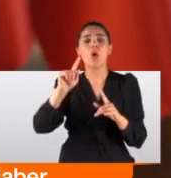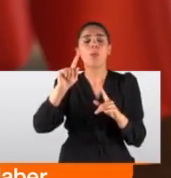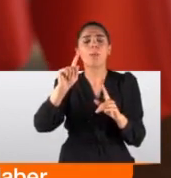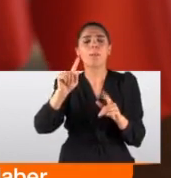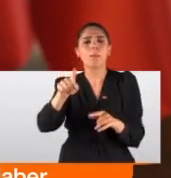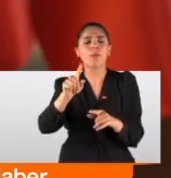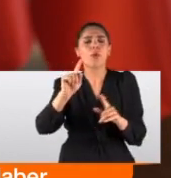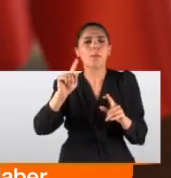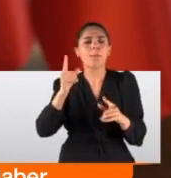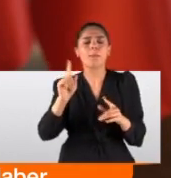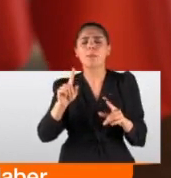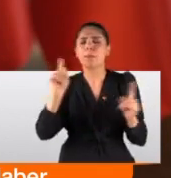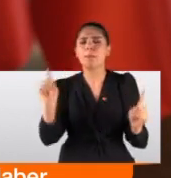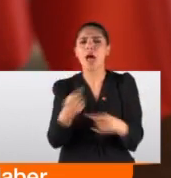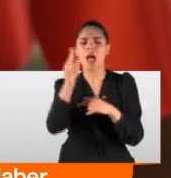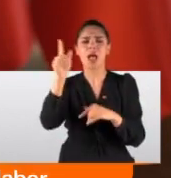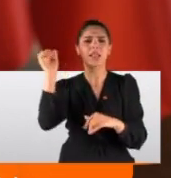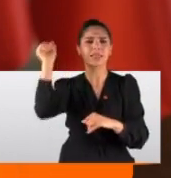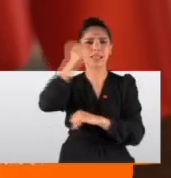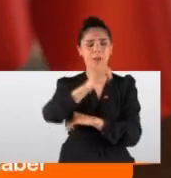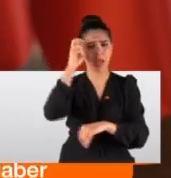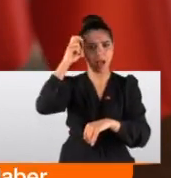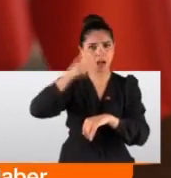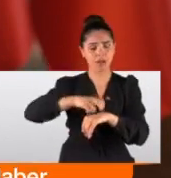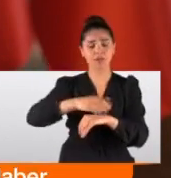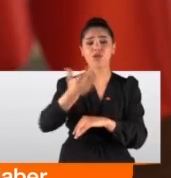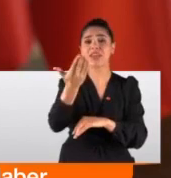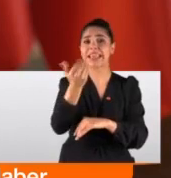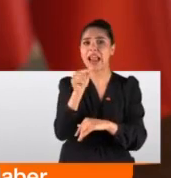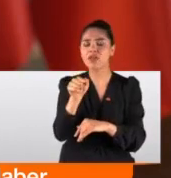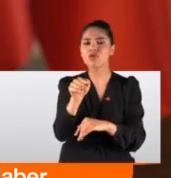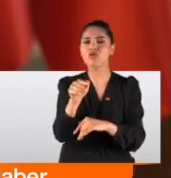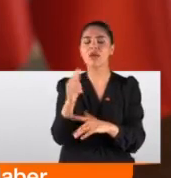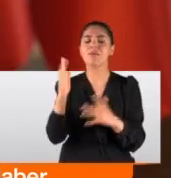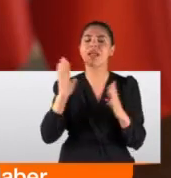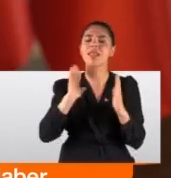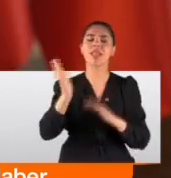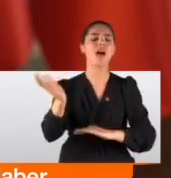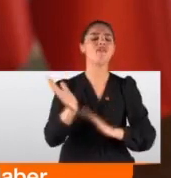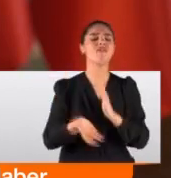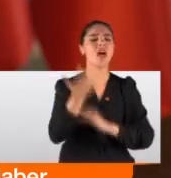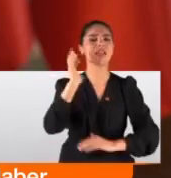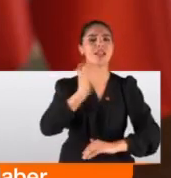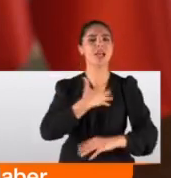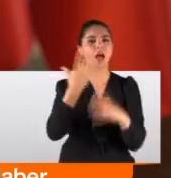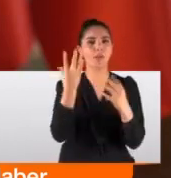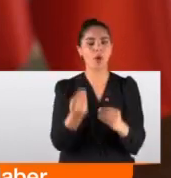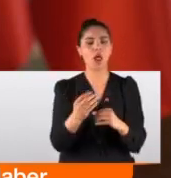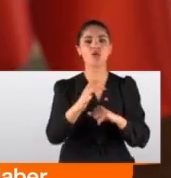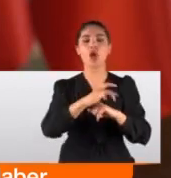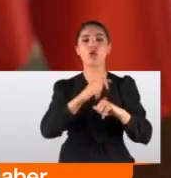ihaneti hatırladıkça istiklalimize ve istikbalimize daha sıkı sarılacaktır.